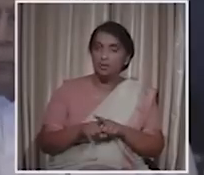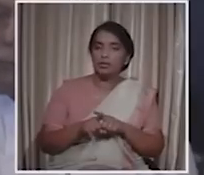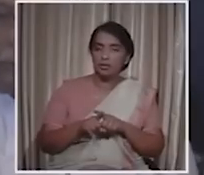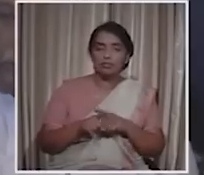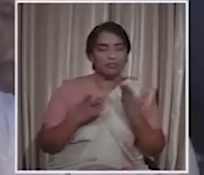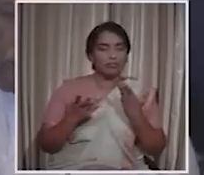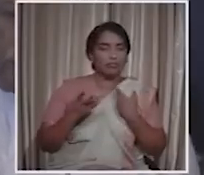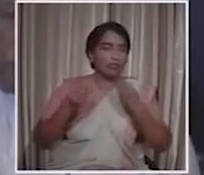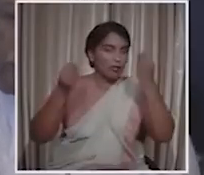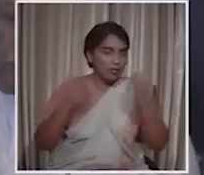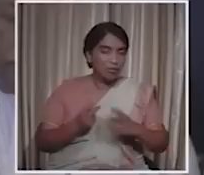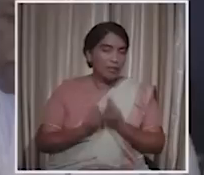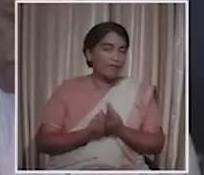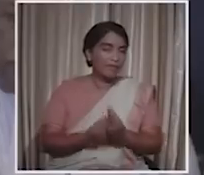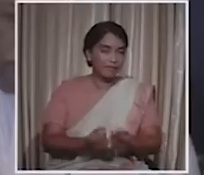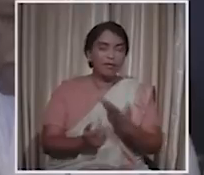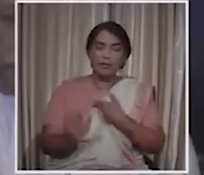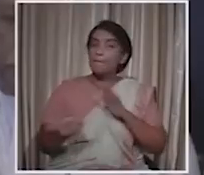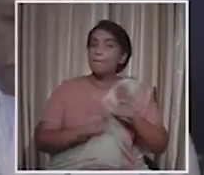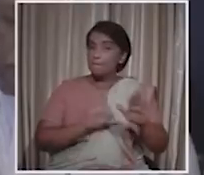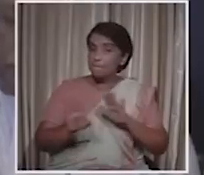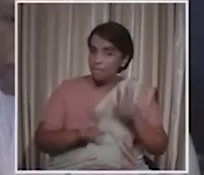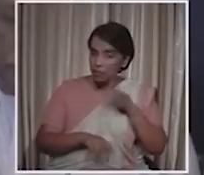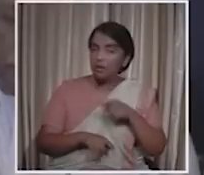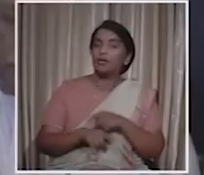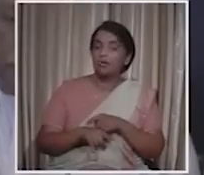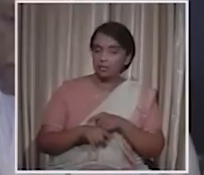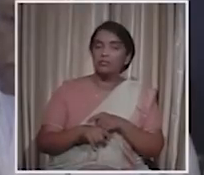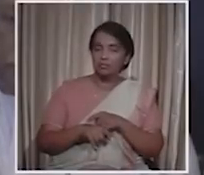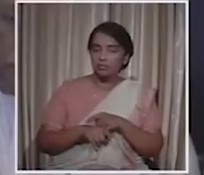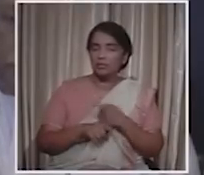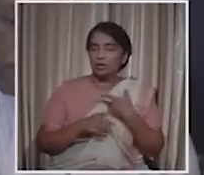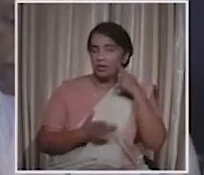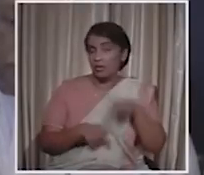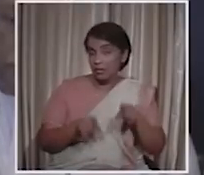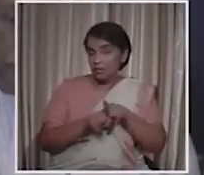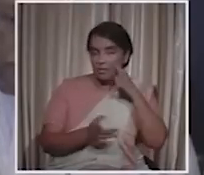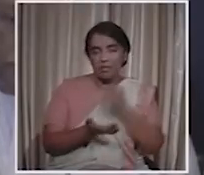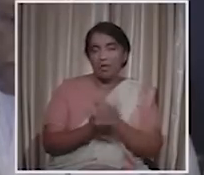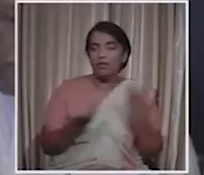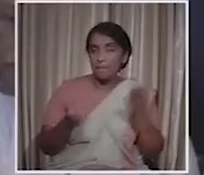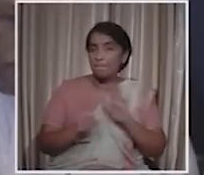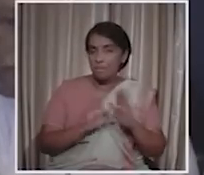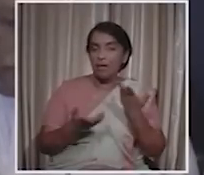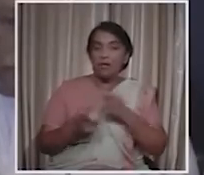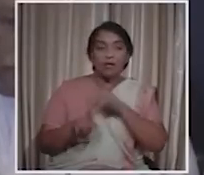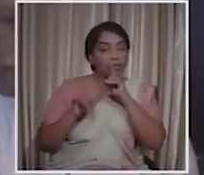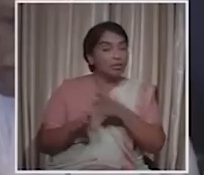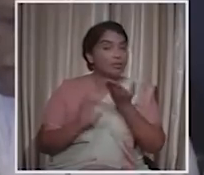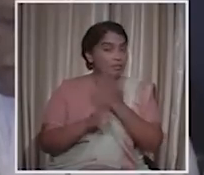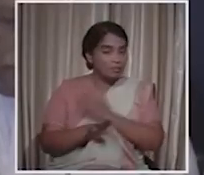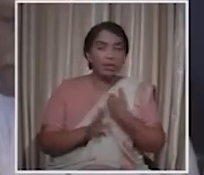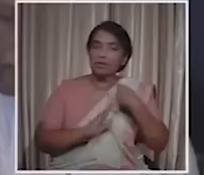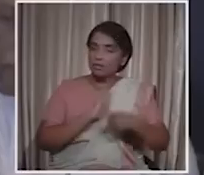දමා කඩා වැටෙන වේගය පාලනය කරගත්තා නම් මෙතරම් අසීරු තත්වයක් උදාවන්නේ නැහැ. නමුත් ඒ අවස්ථාවේ